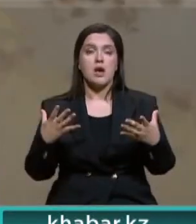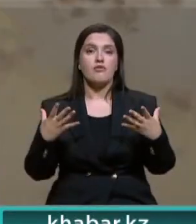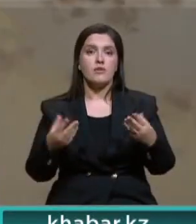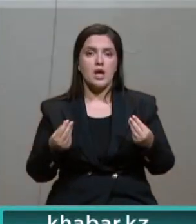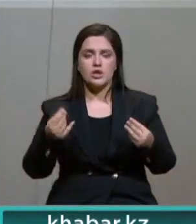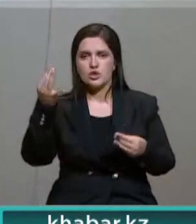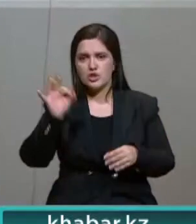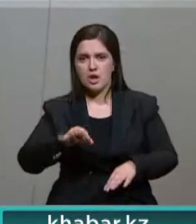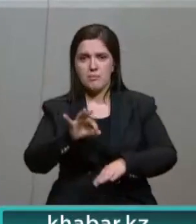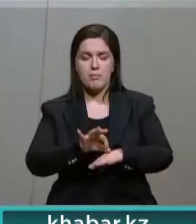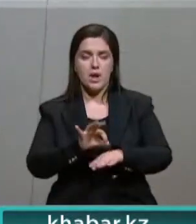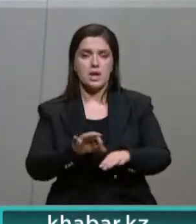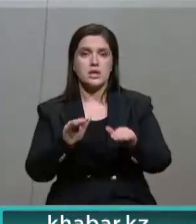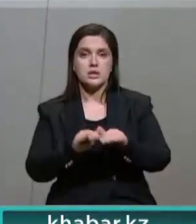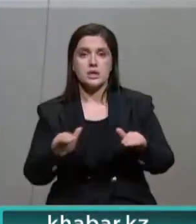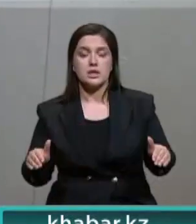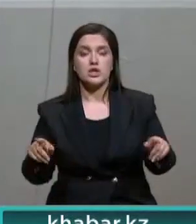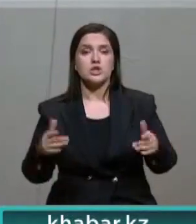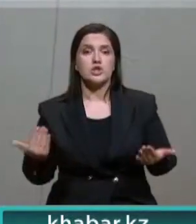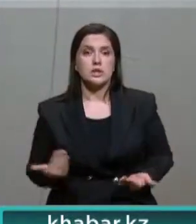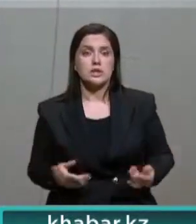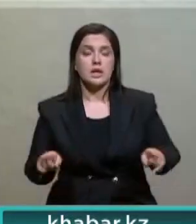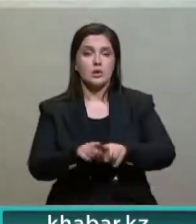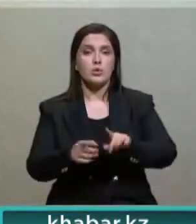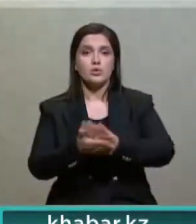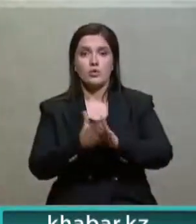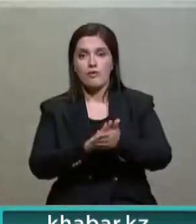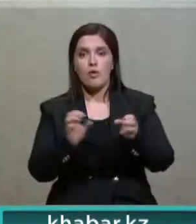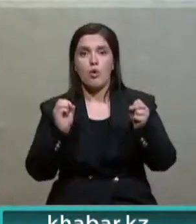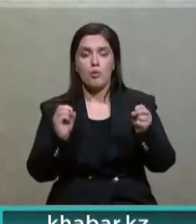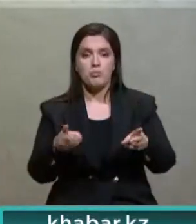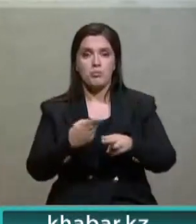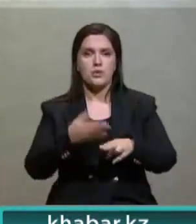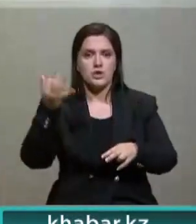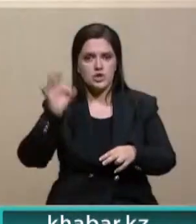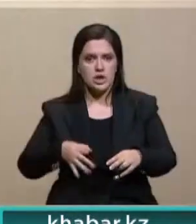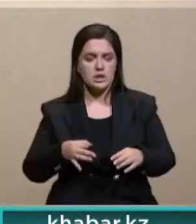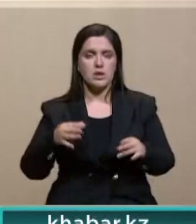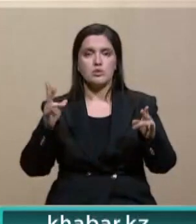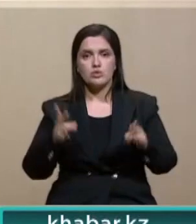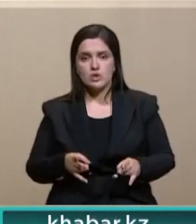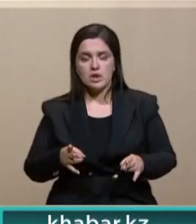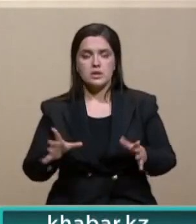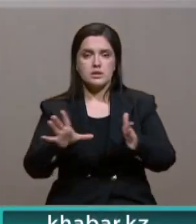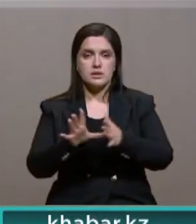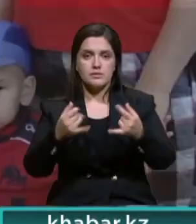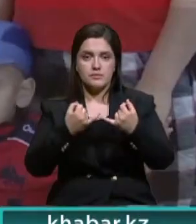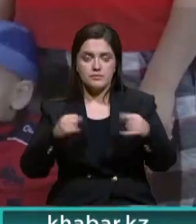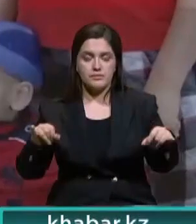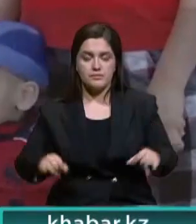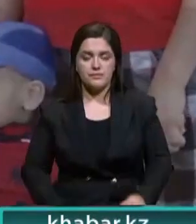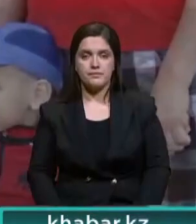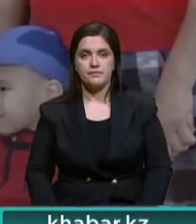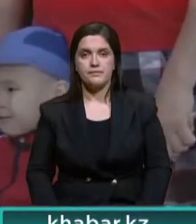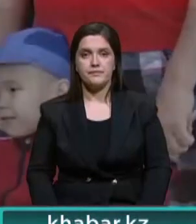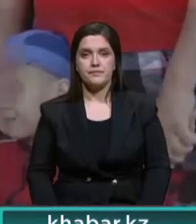часто болеть, рассказывают люди. Жить в таких условиях опасно еще и потому, что часто случается замыкание проводки. С